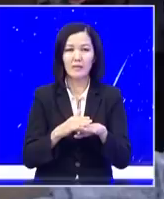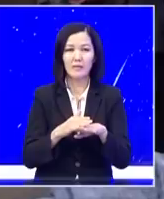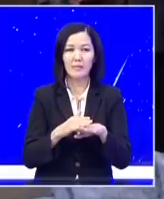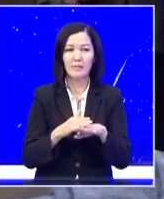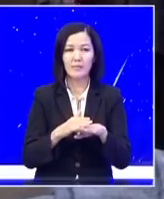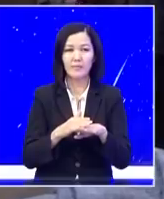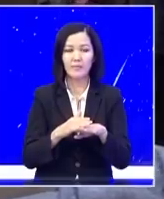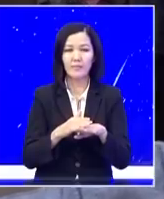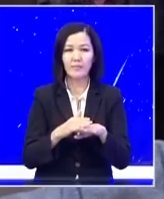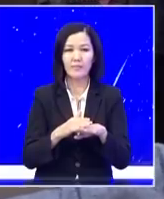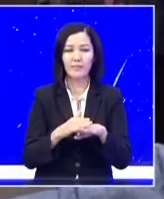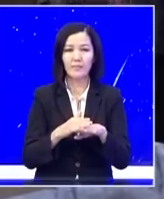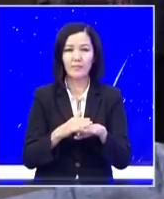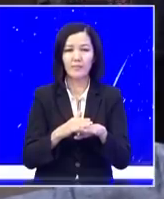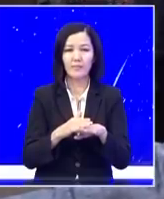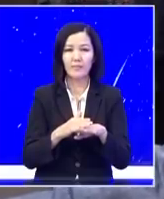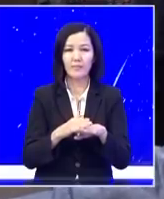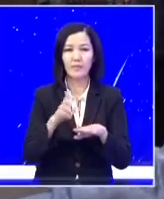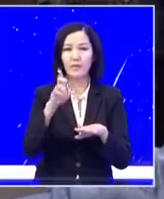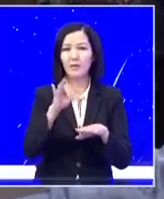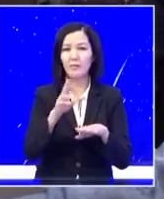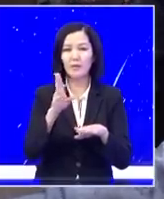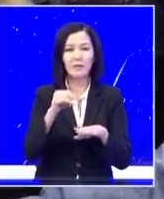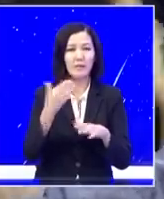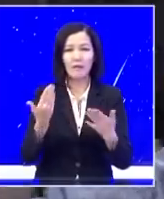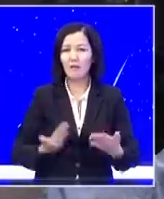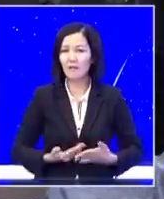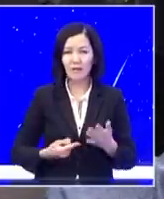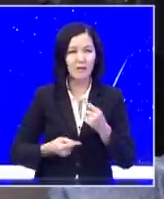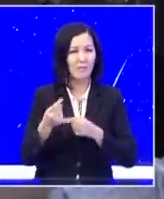Ақ-оқ дегеннен Бейсекеңді қайтар алмайтынымызды білем.